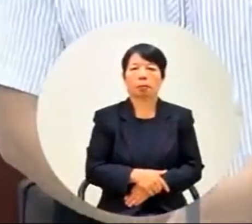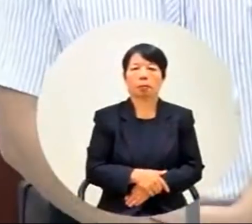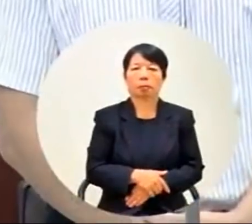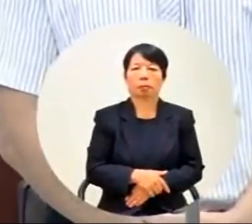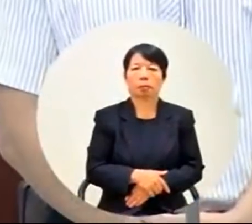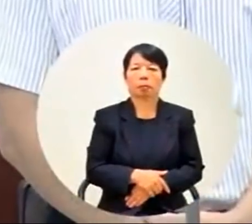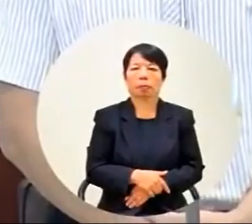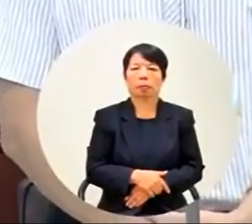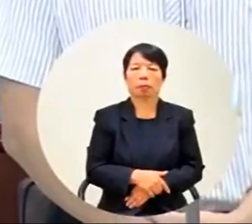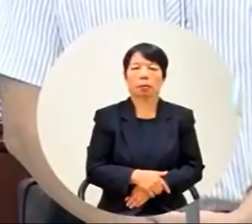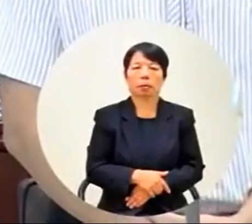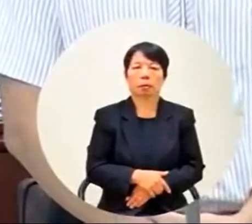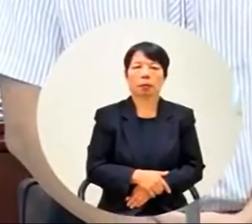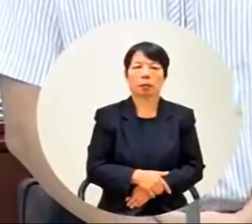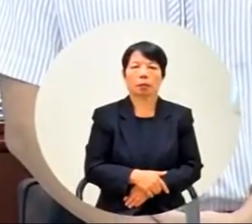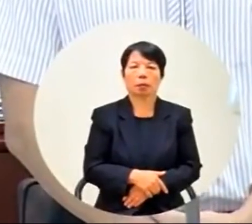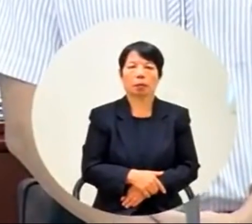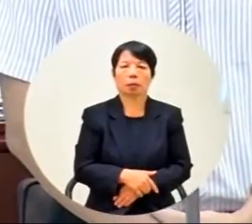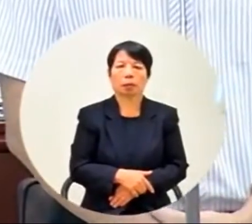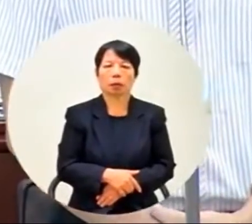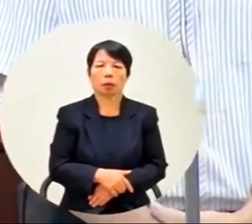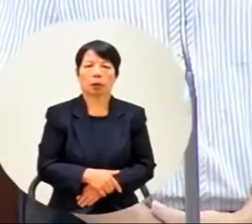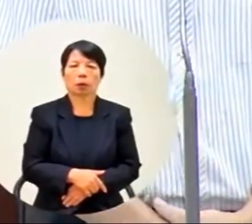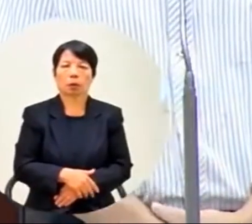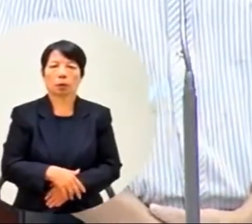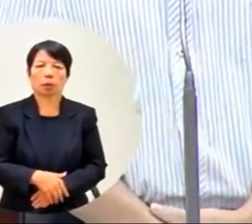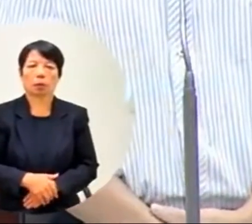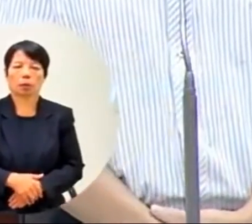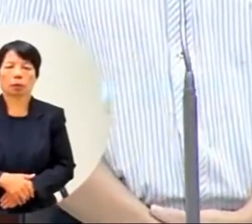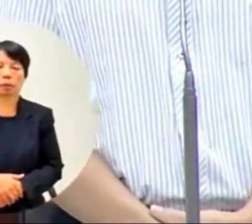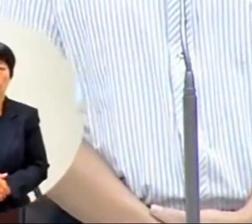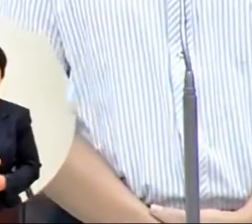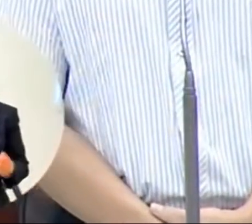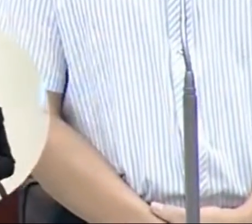议员，崇德小滚水。 右边的。